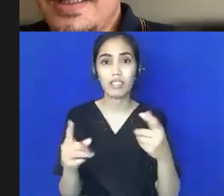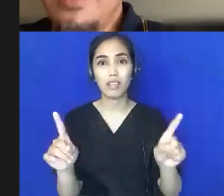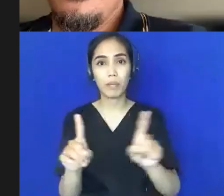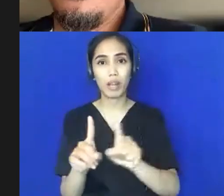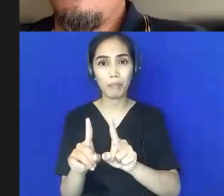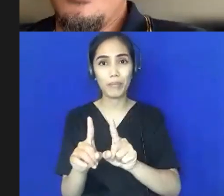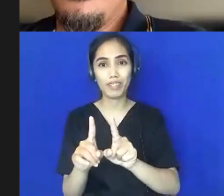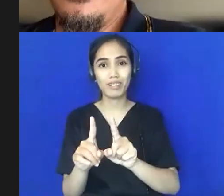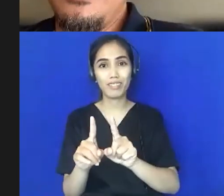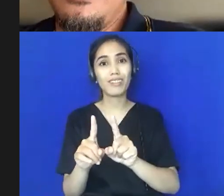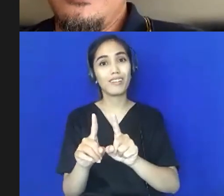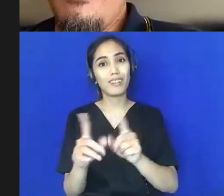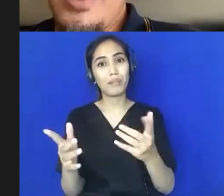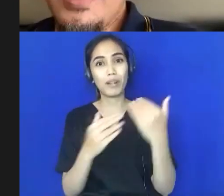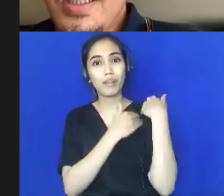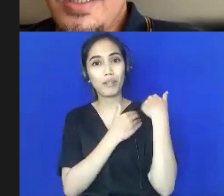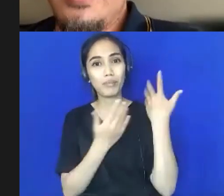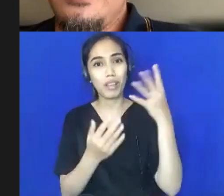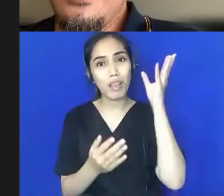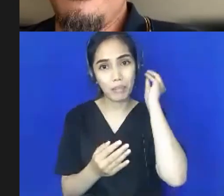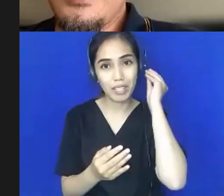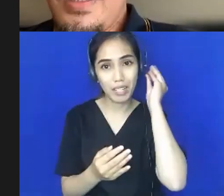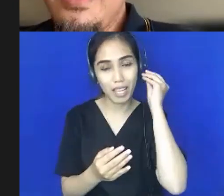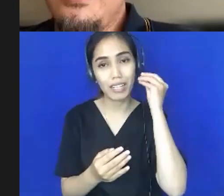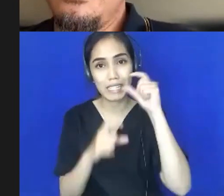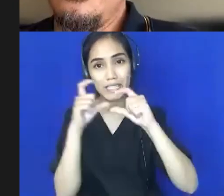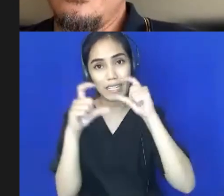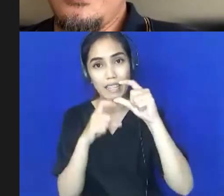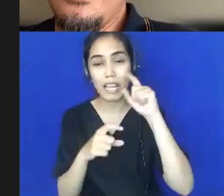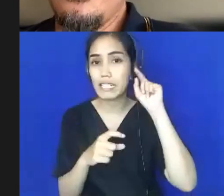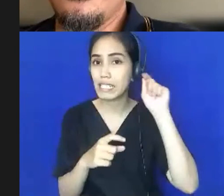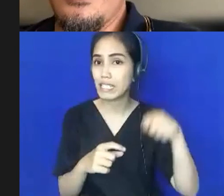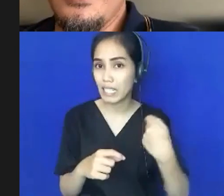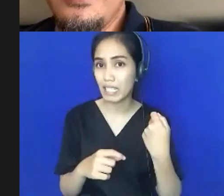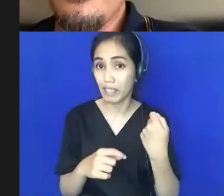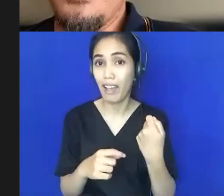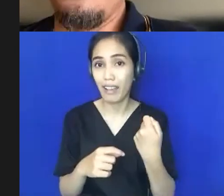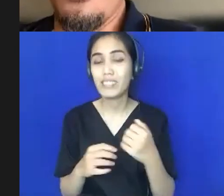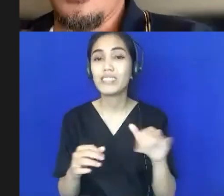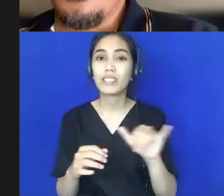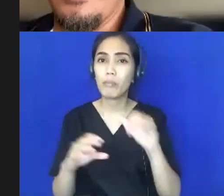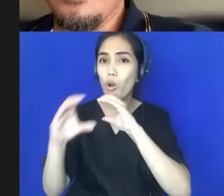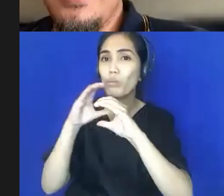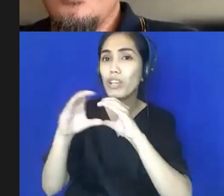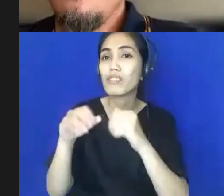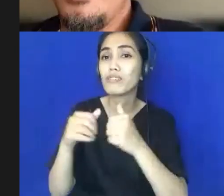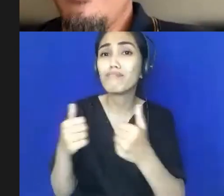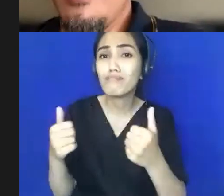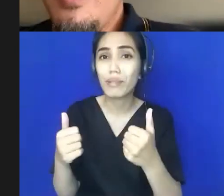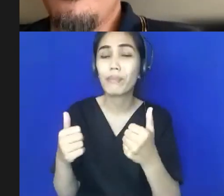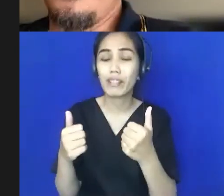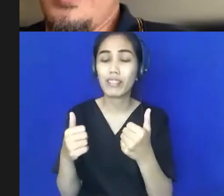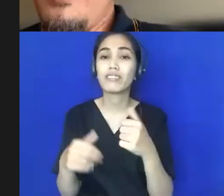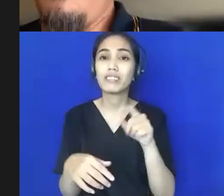adalah mendengarkan cerita istri, dan kemudian komunikasi dengan pasangan, karena kita yakin seperti slogannya Ayasi,